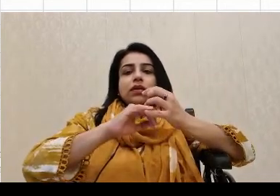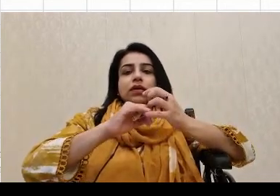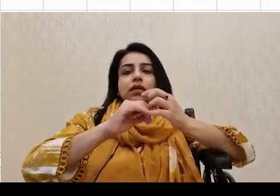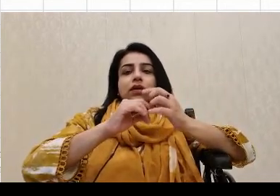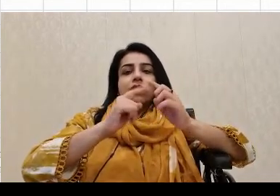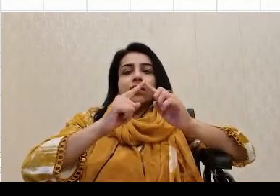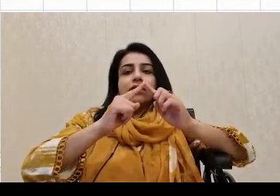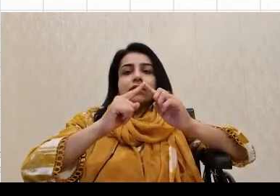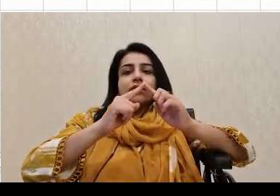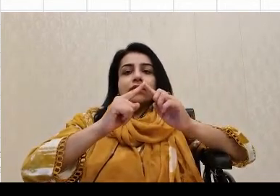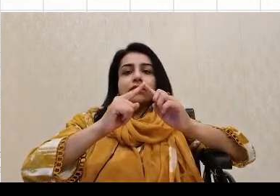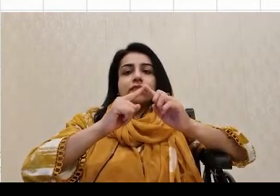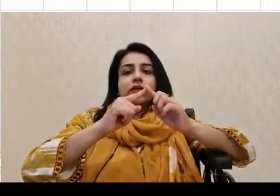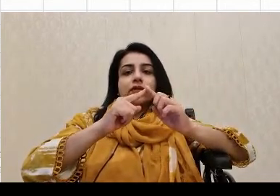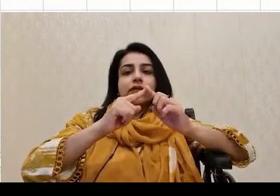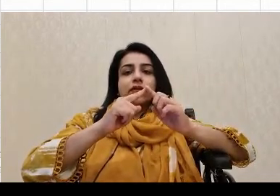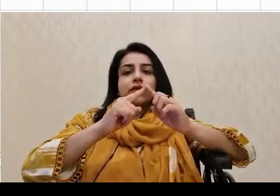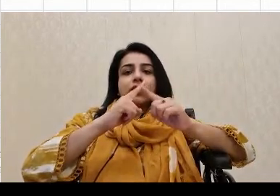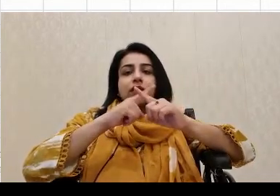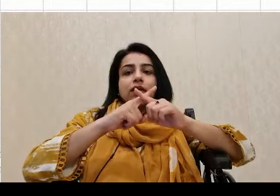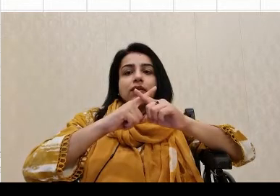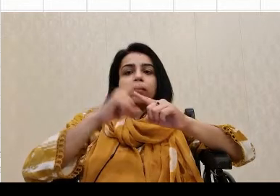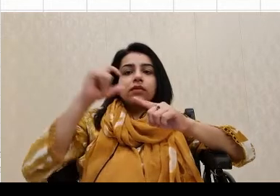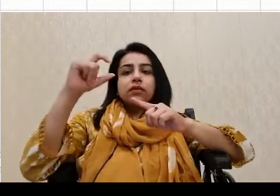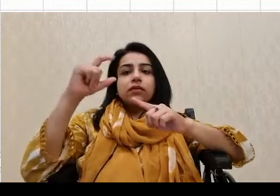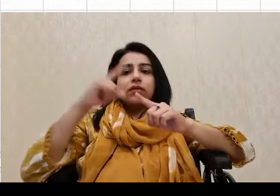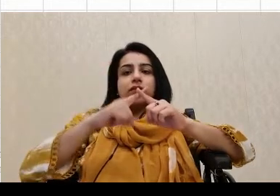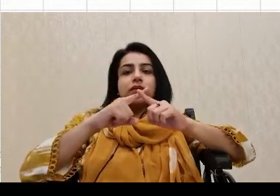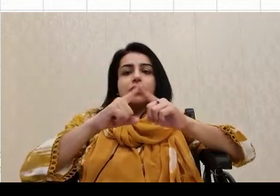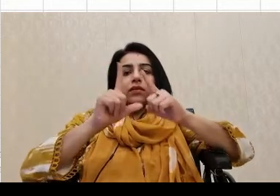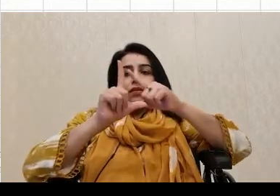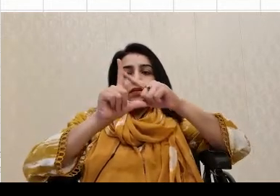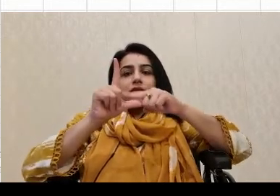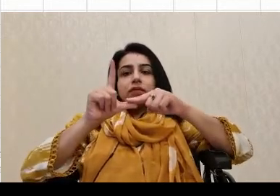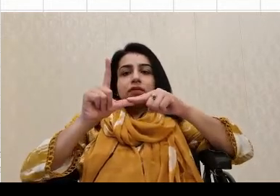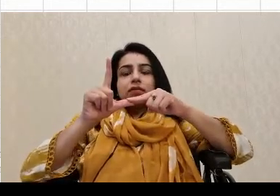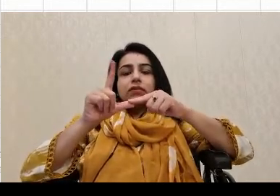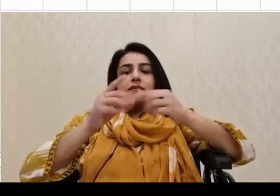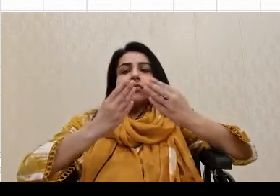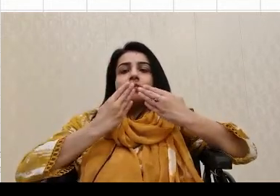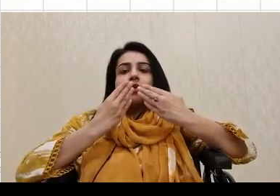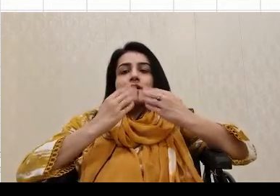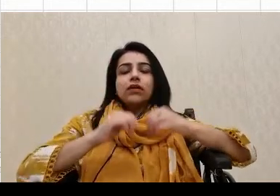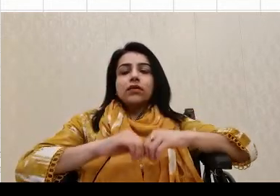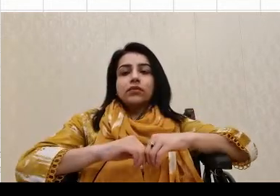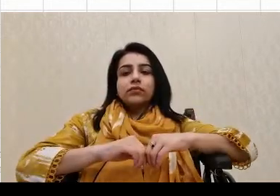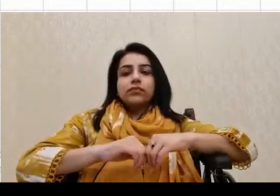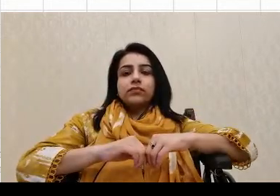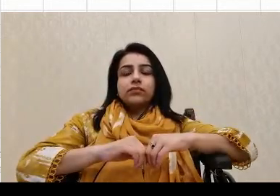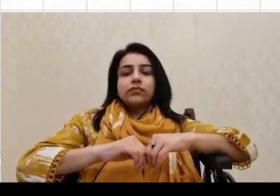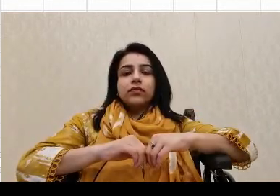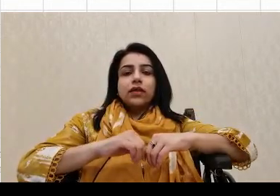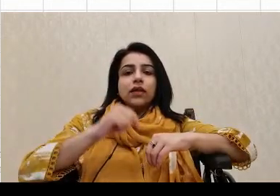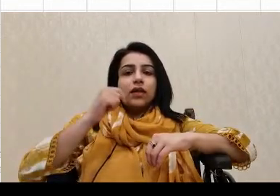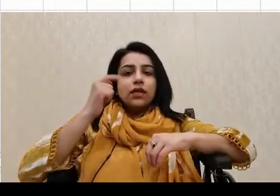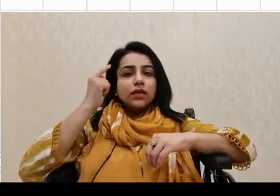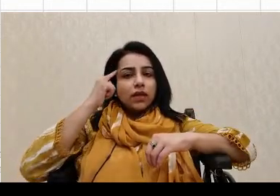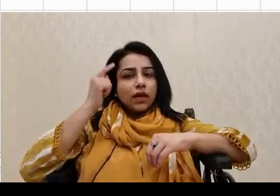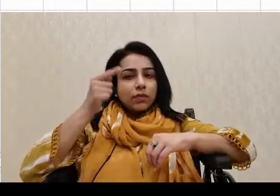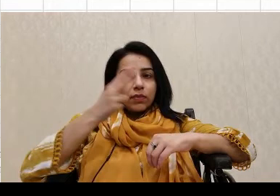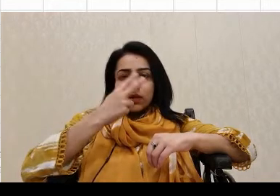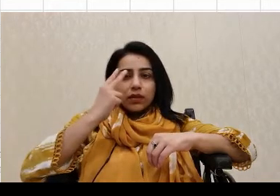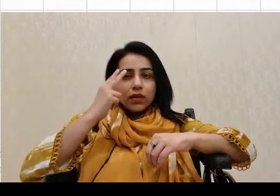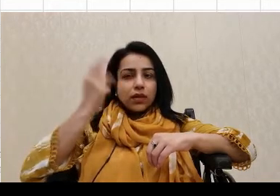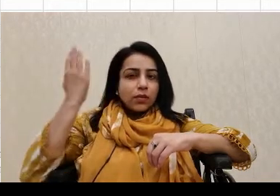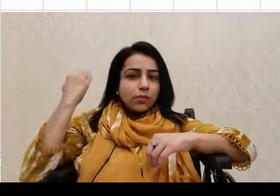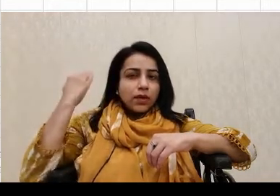कदम और आगे जो है वो करने जा रहे हैं शुरू माइक्रोसॉफ्ट एक्सेल। माइक्रोसॉफ्ट एक्सेल जो है,